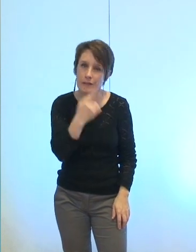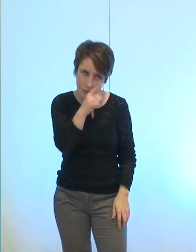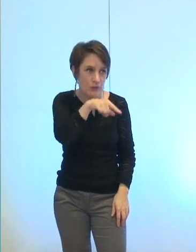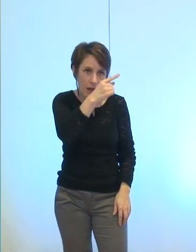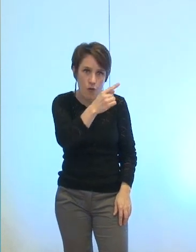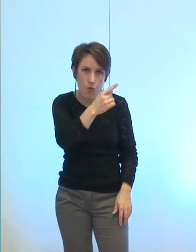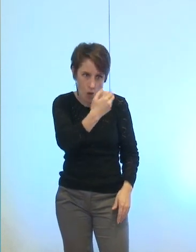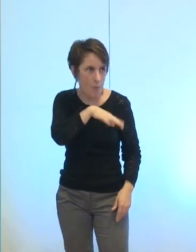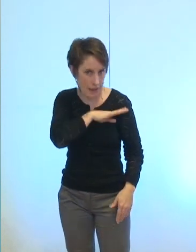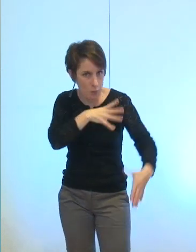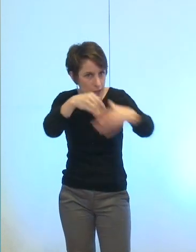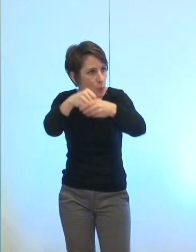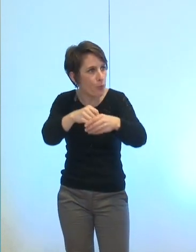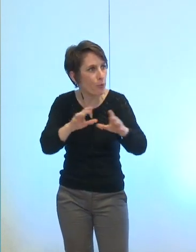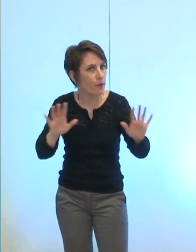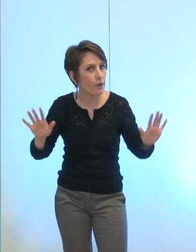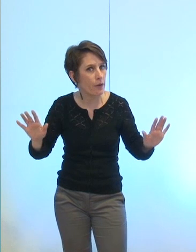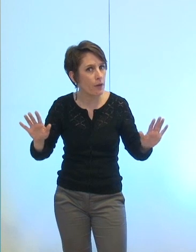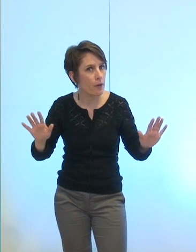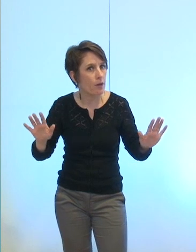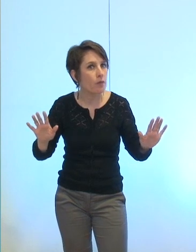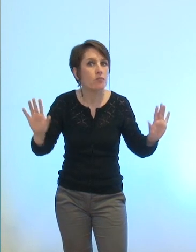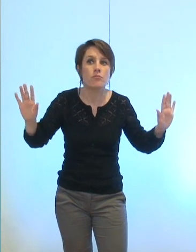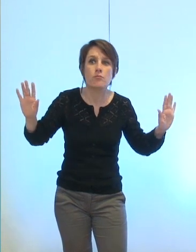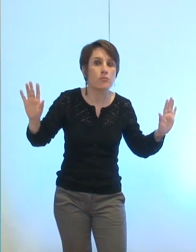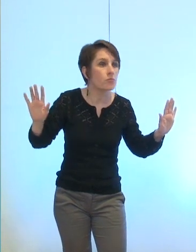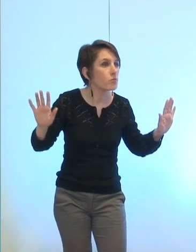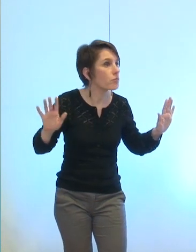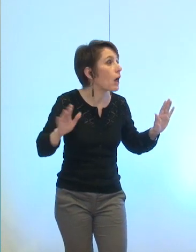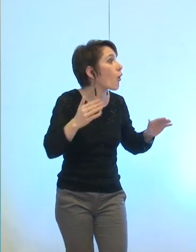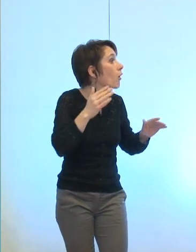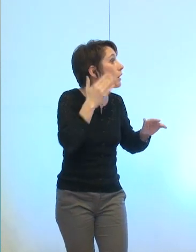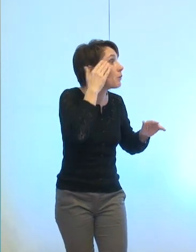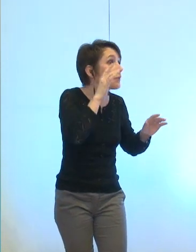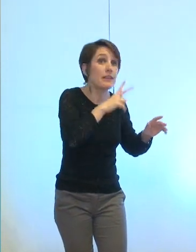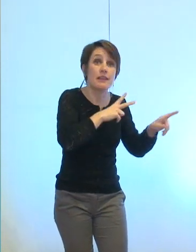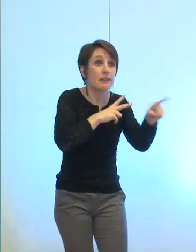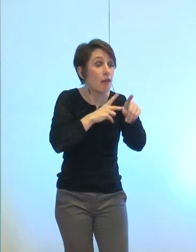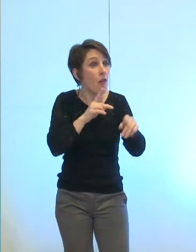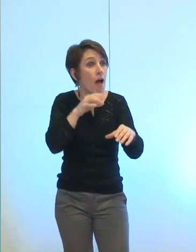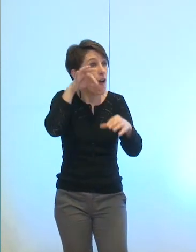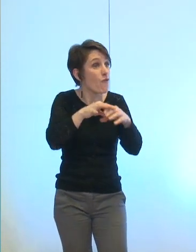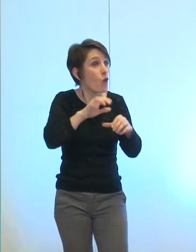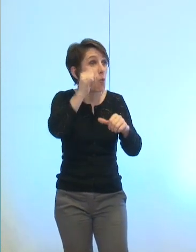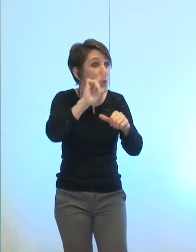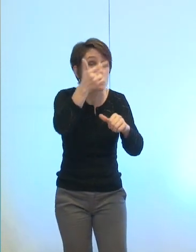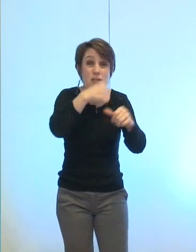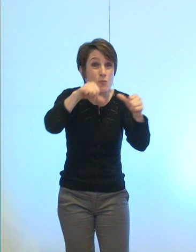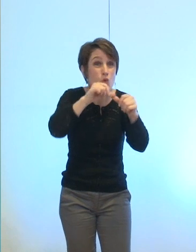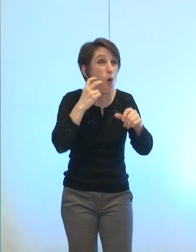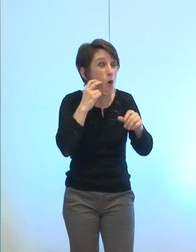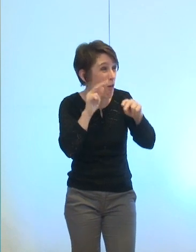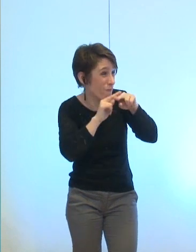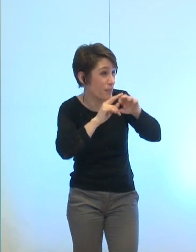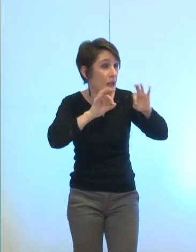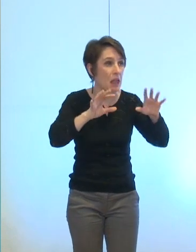part de responsabilité s'il n'y en a pas tu se dénonce ni au premier ni au deuxè mais je ne vois